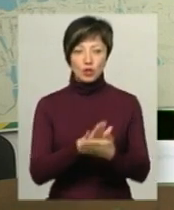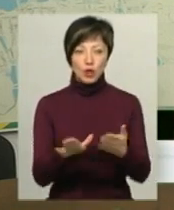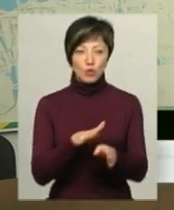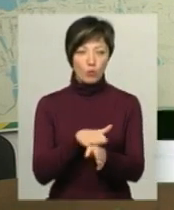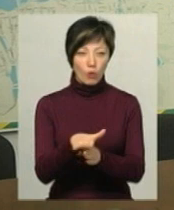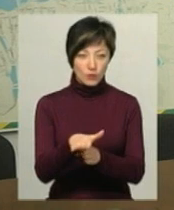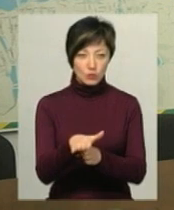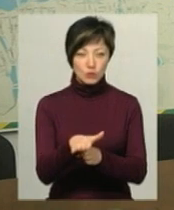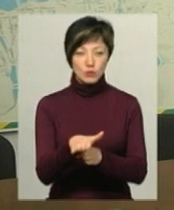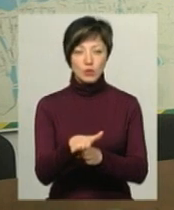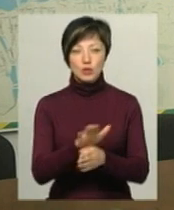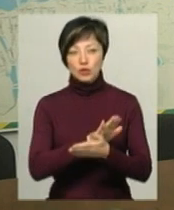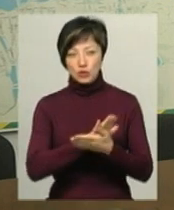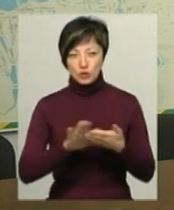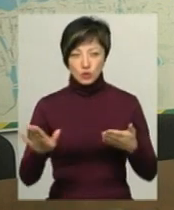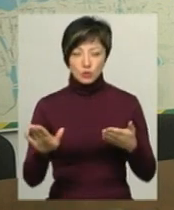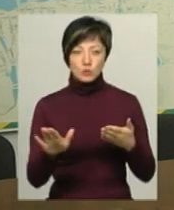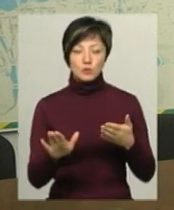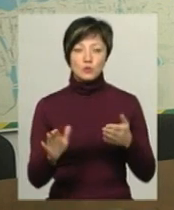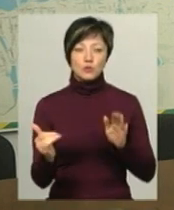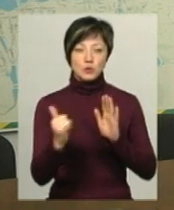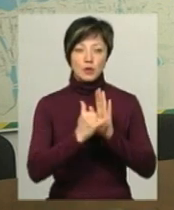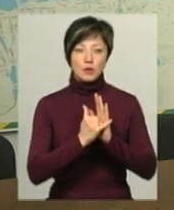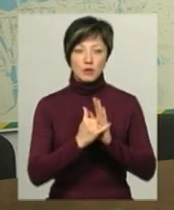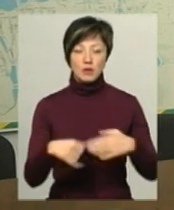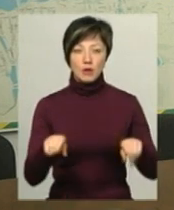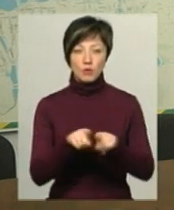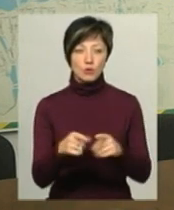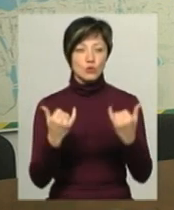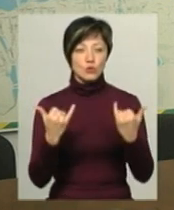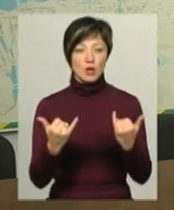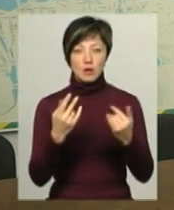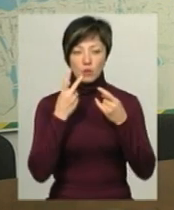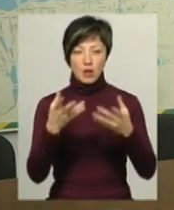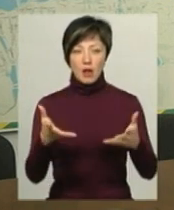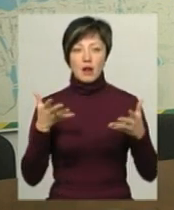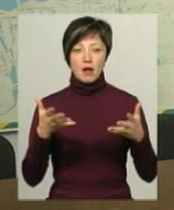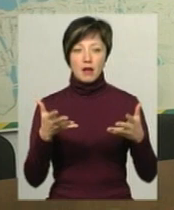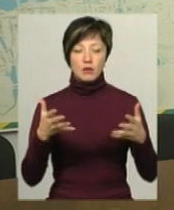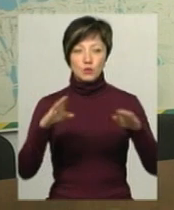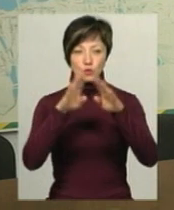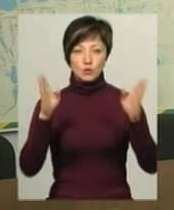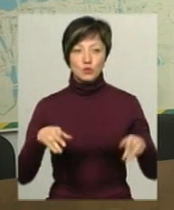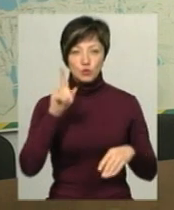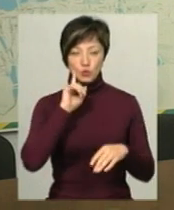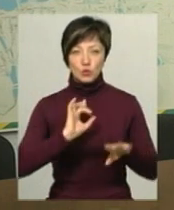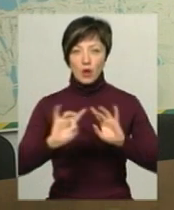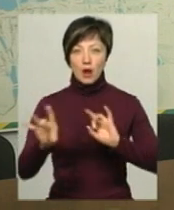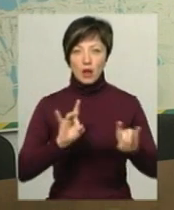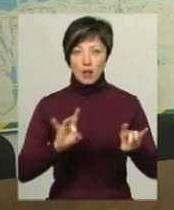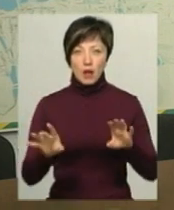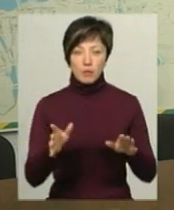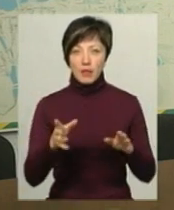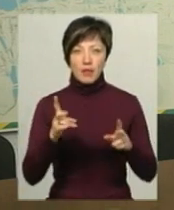повністю до чистого, виставляють таку більш сучасну, наглядну, зручну рекламу, на якій